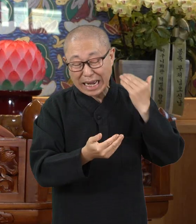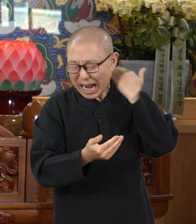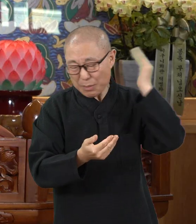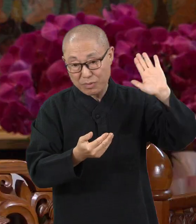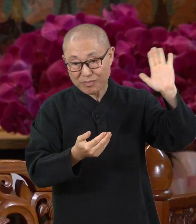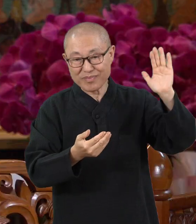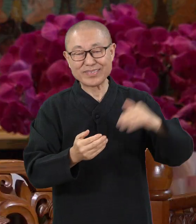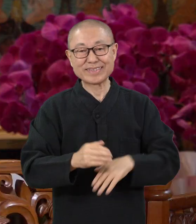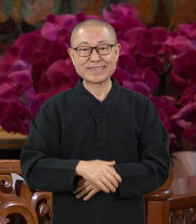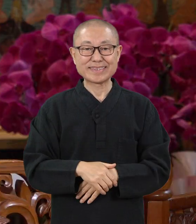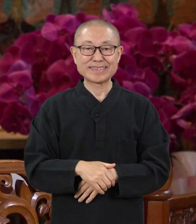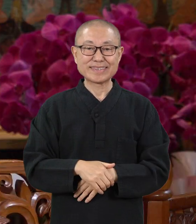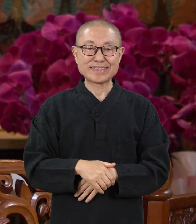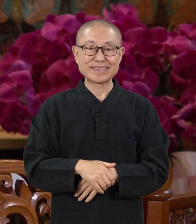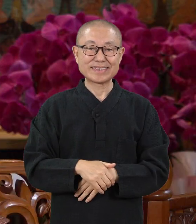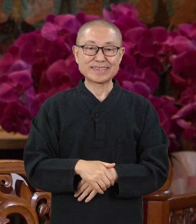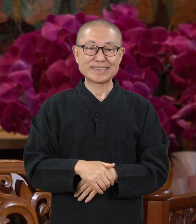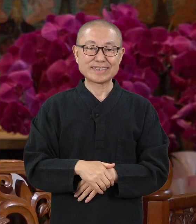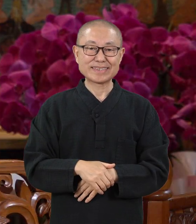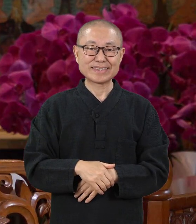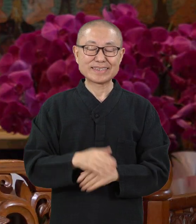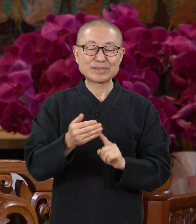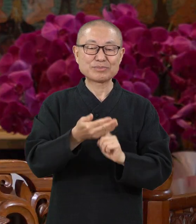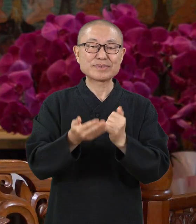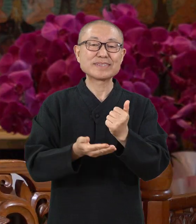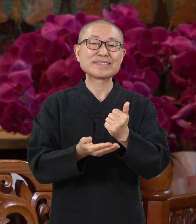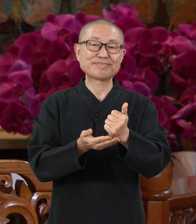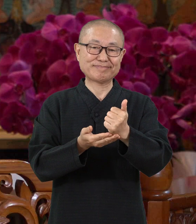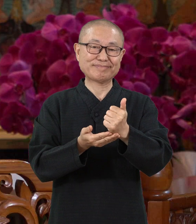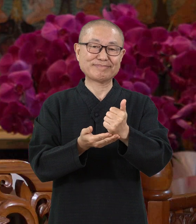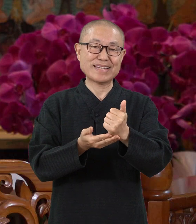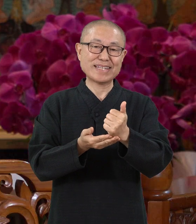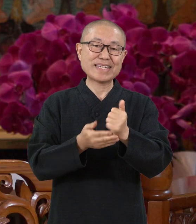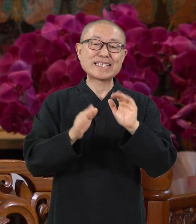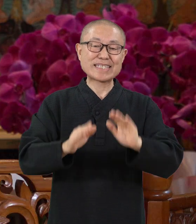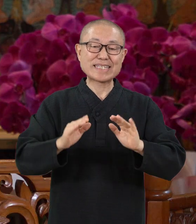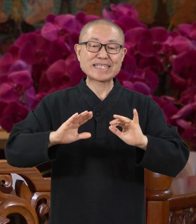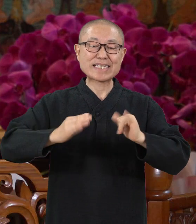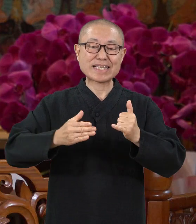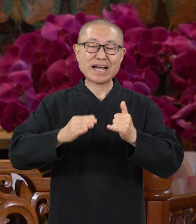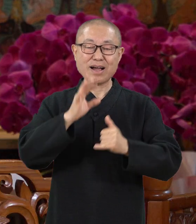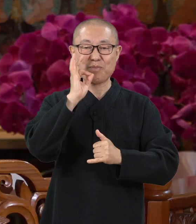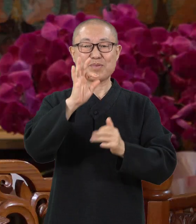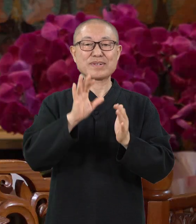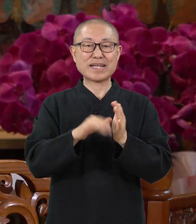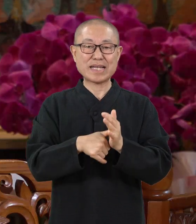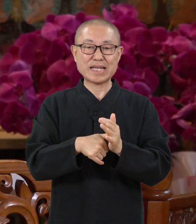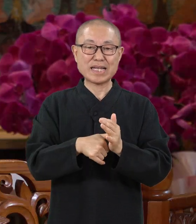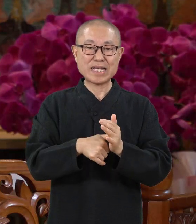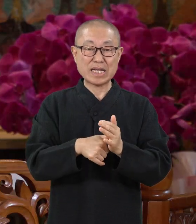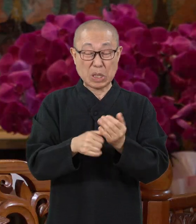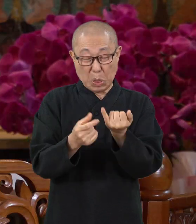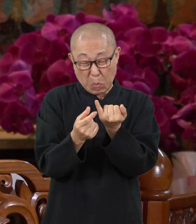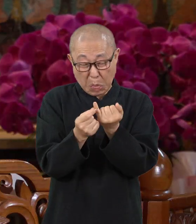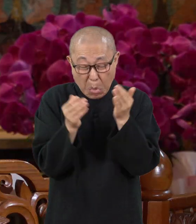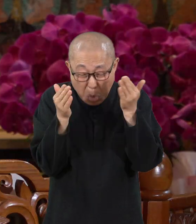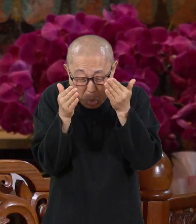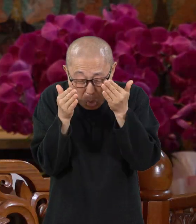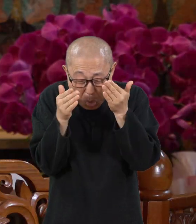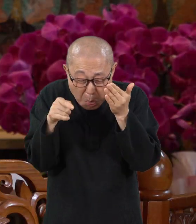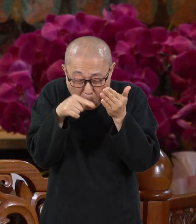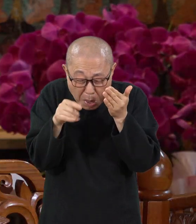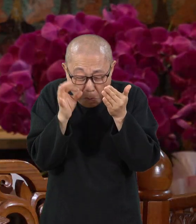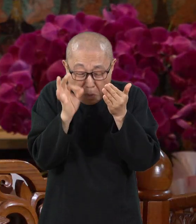건 우리가 보지를 못하잖아요. 그러니까 부처님께서는 이 세상을 바라볼 때 요만큼 보고